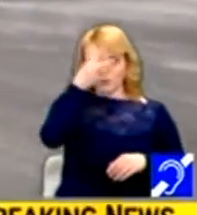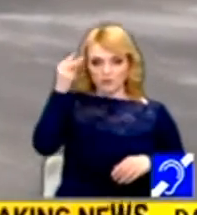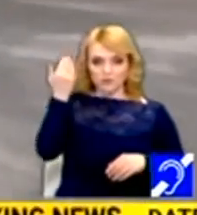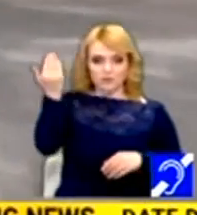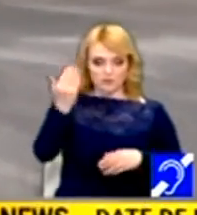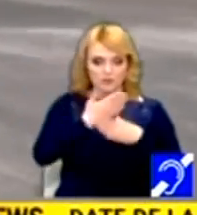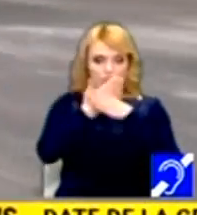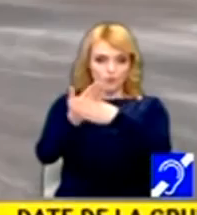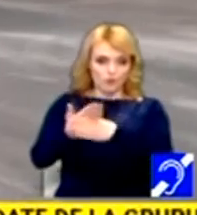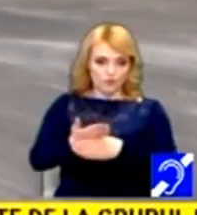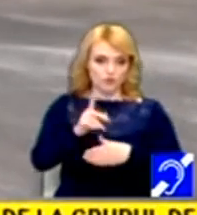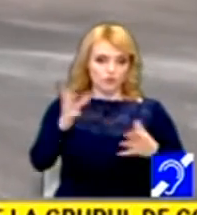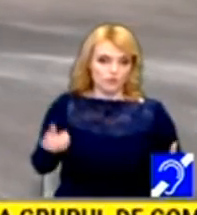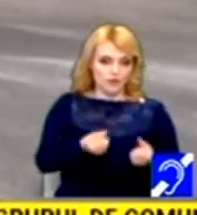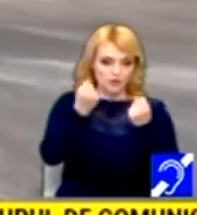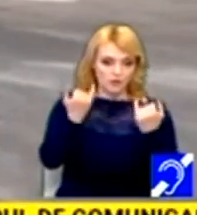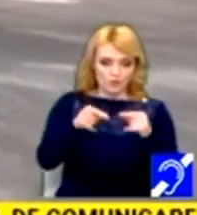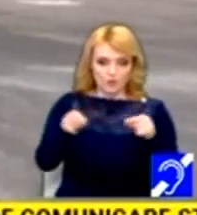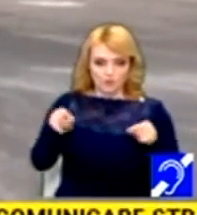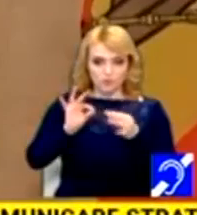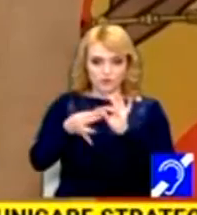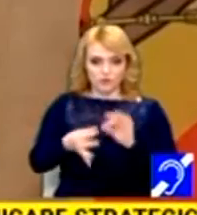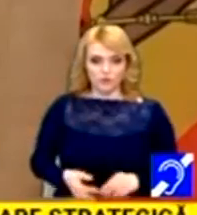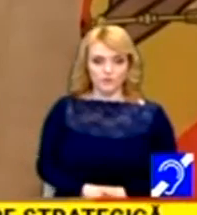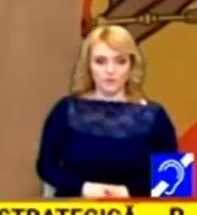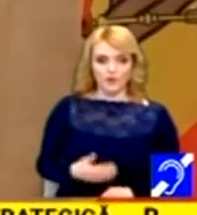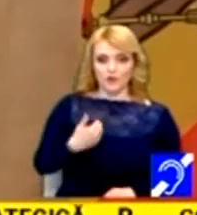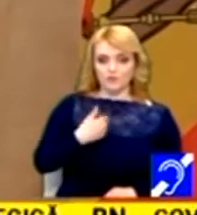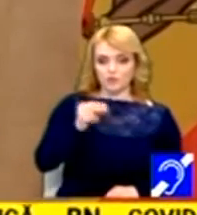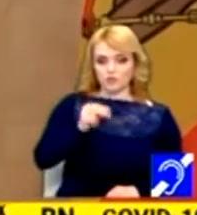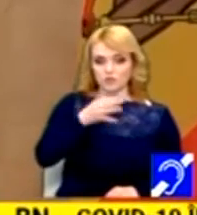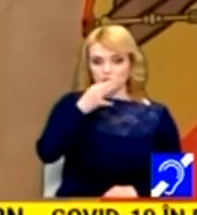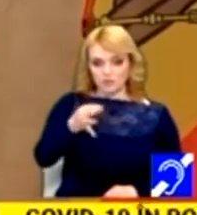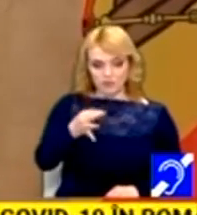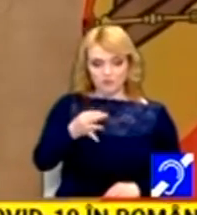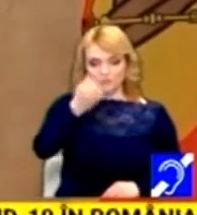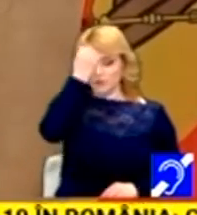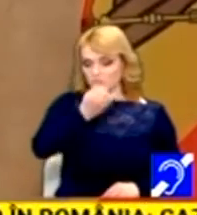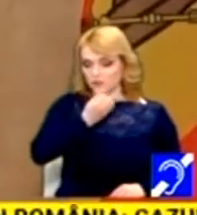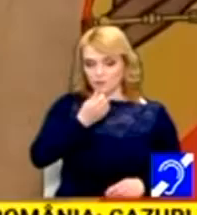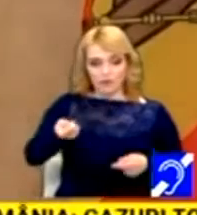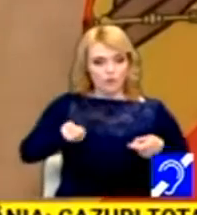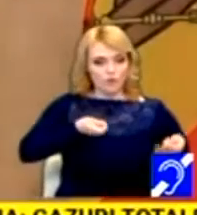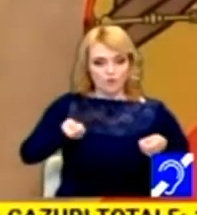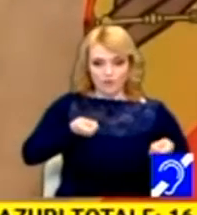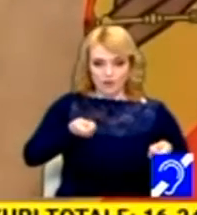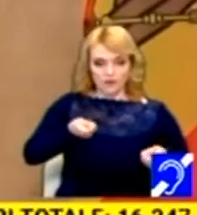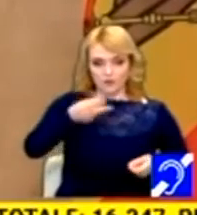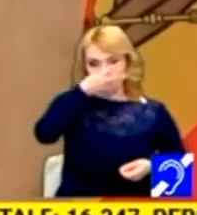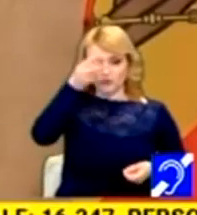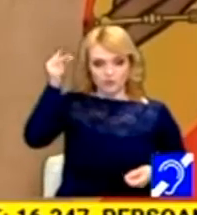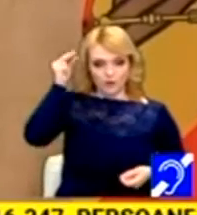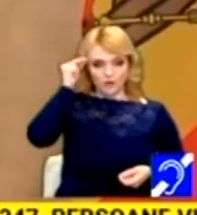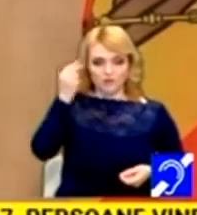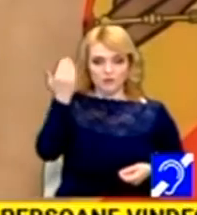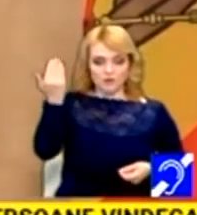gestul de solidaritate și susținere în această perioadă dificilă. Vreau să exprim recunoștința guvernului Republicii Lituania pentru gestul